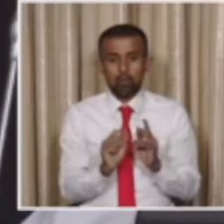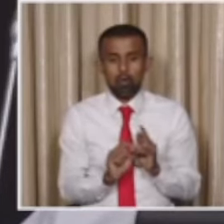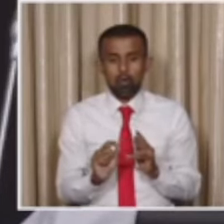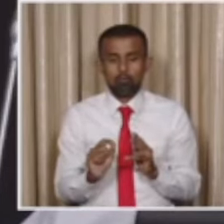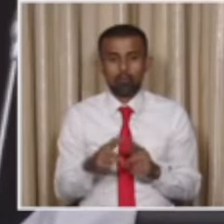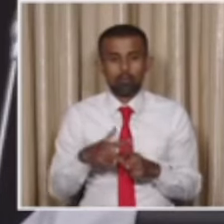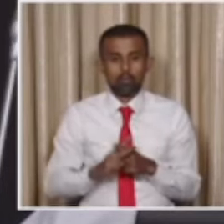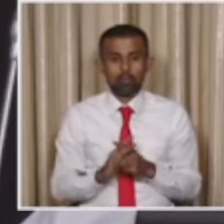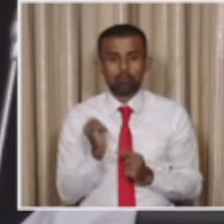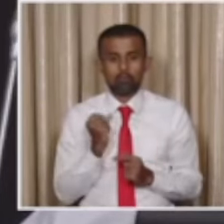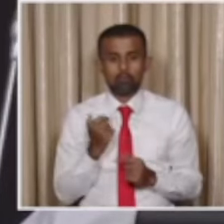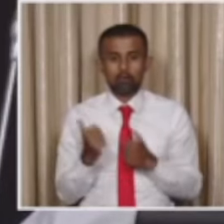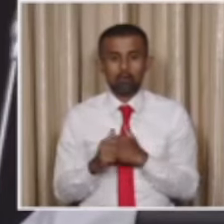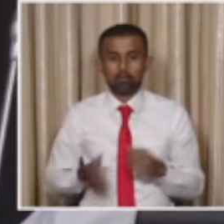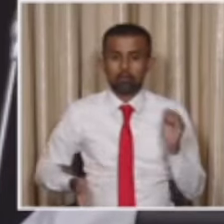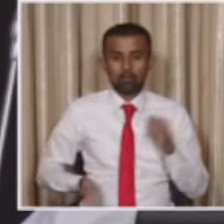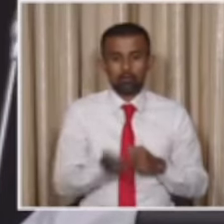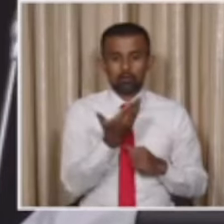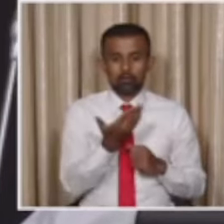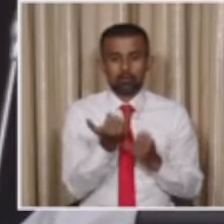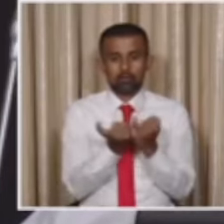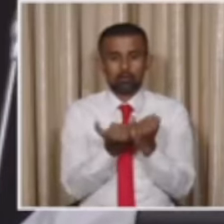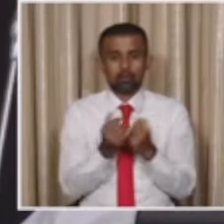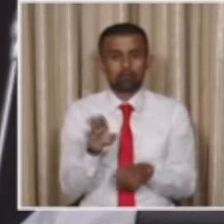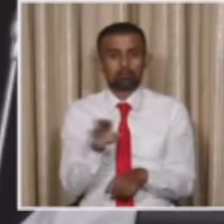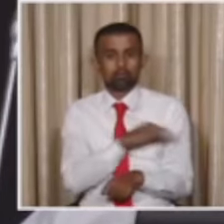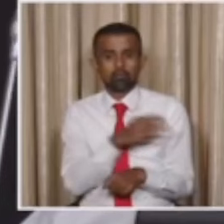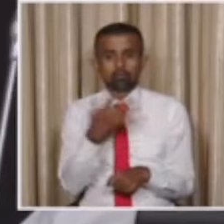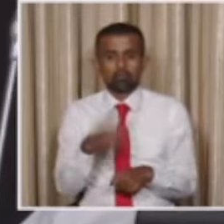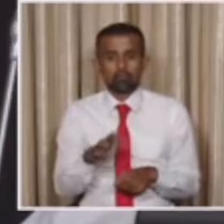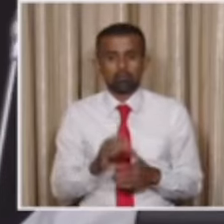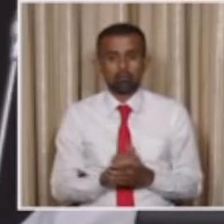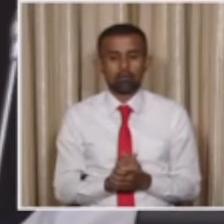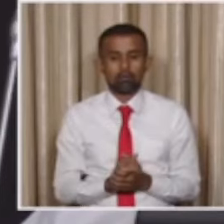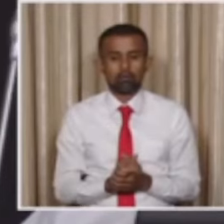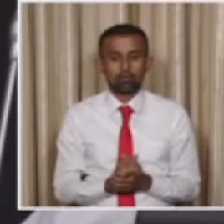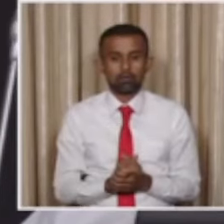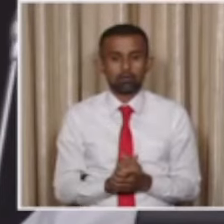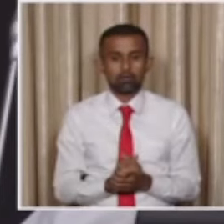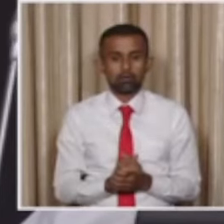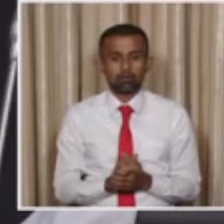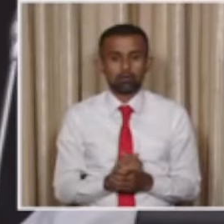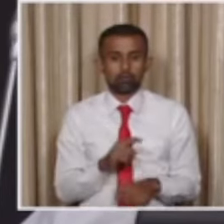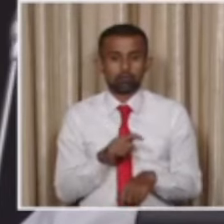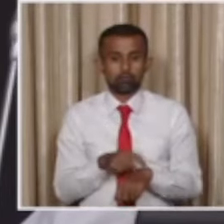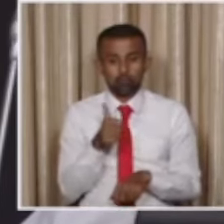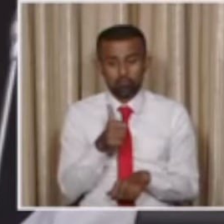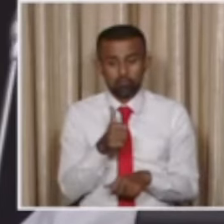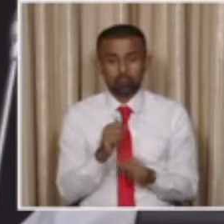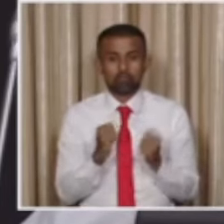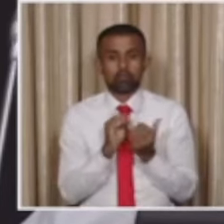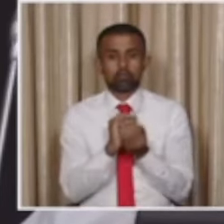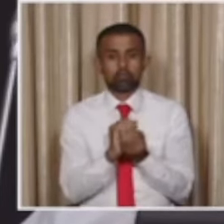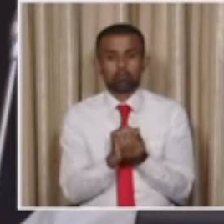කාර්මික ශිල්පියා ගියා හදන්න. ඔහුට කරන්ට් එක වැදුනා. මැරෙන්නේ නැතුව ගරු කතානායකතුමනි බොහොම අමාරුවෙන්